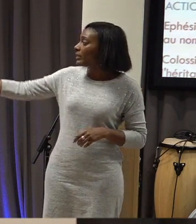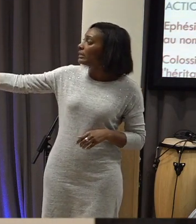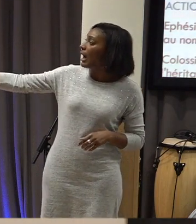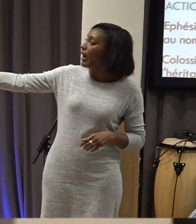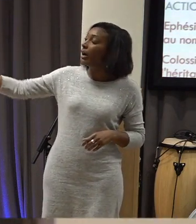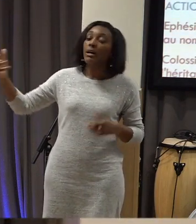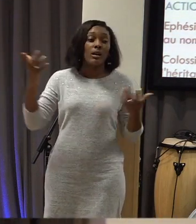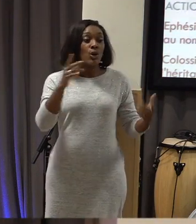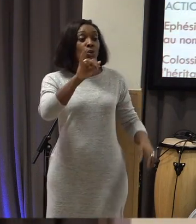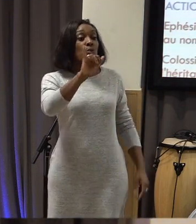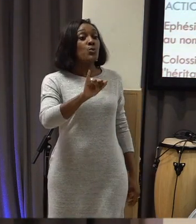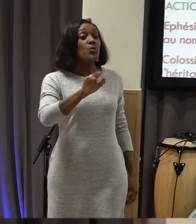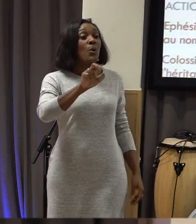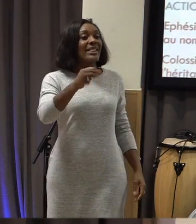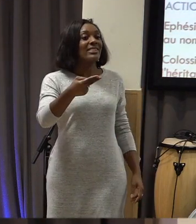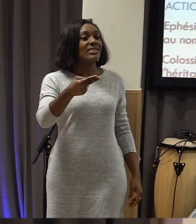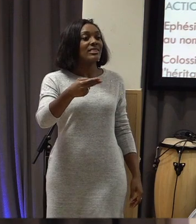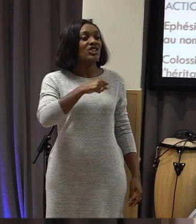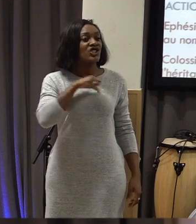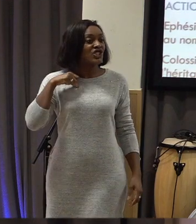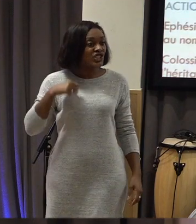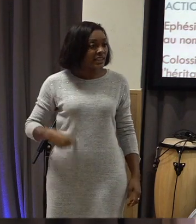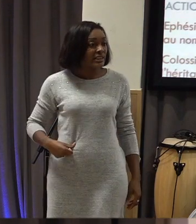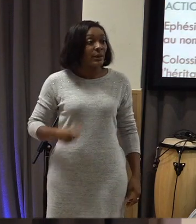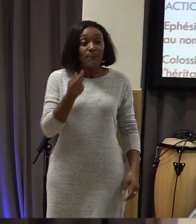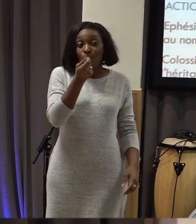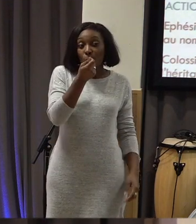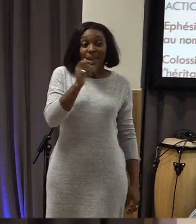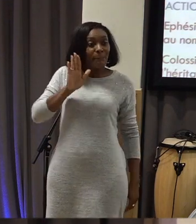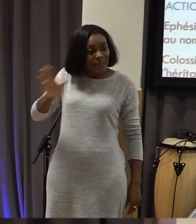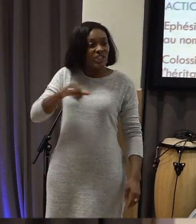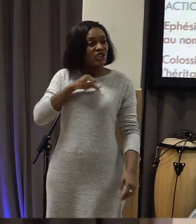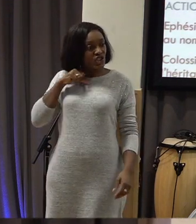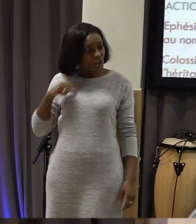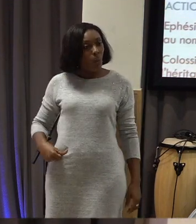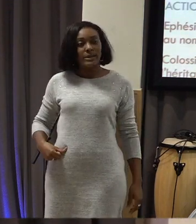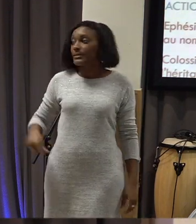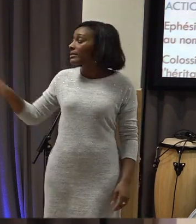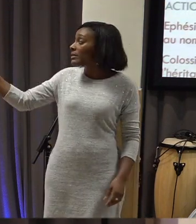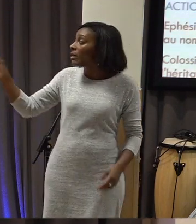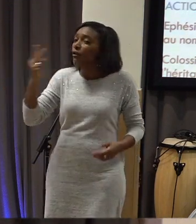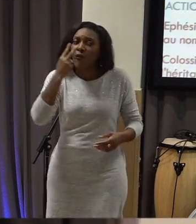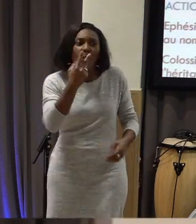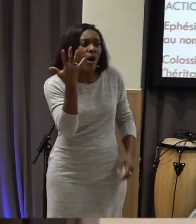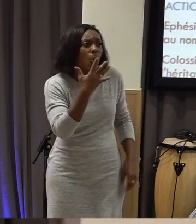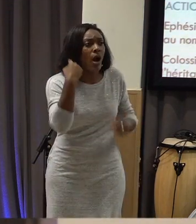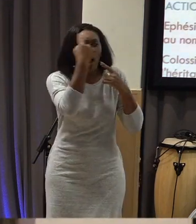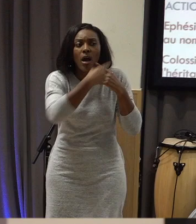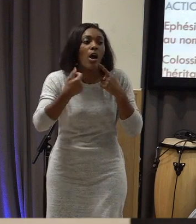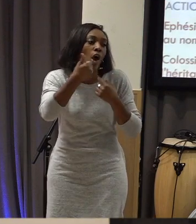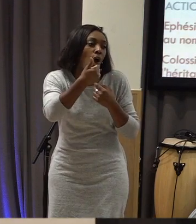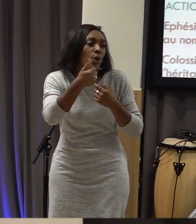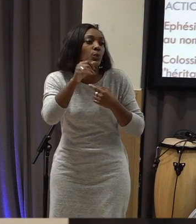Ici, vous avez un yuan. Ça, c'est la monnaie chinoise. Et sur le yuan, donc j'ai pris un yuan